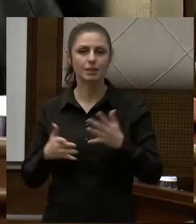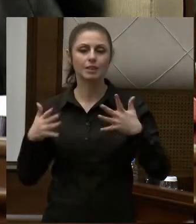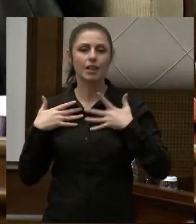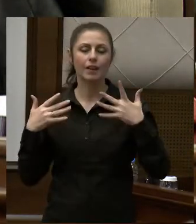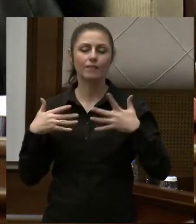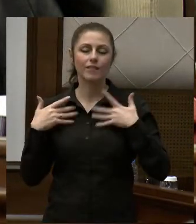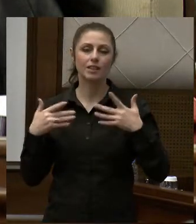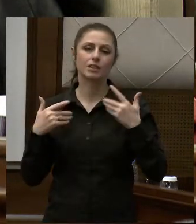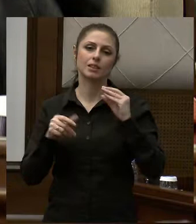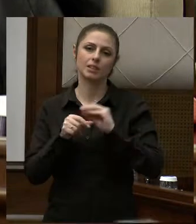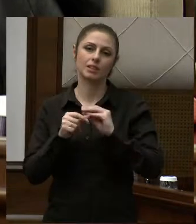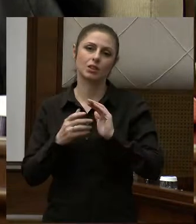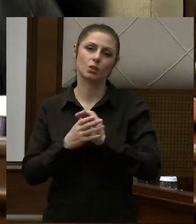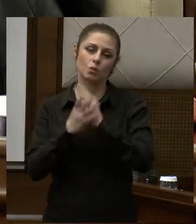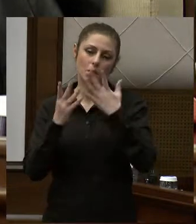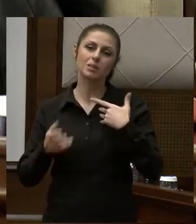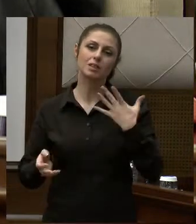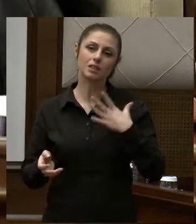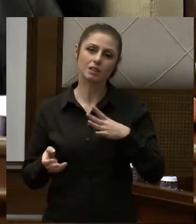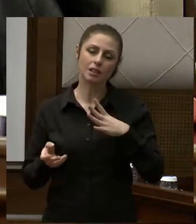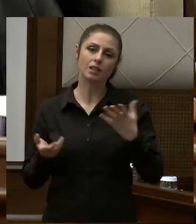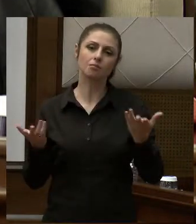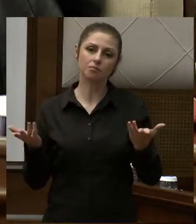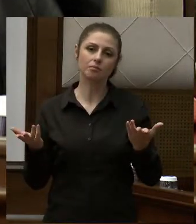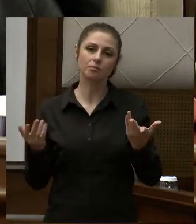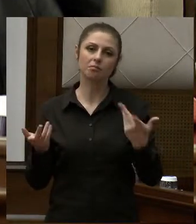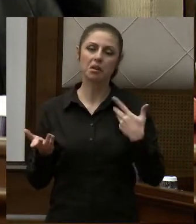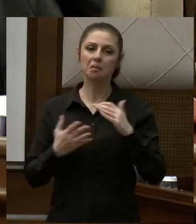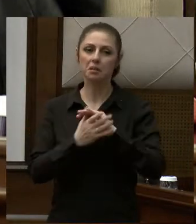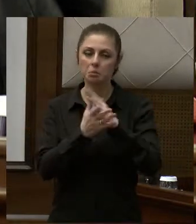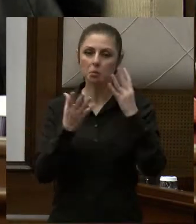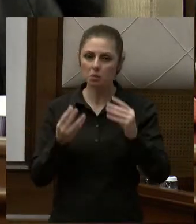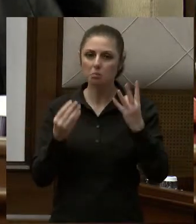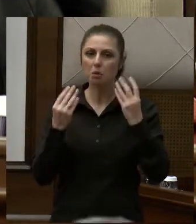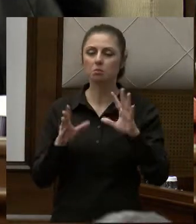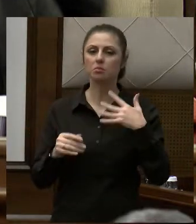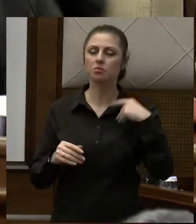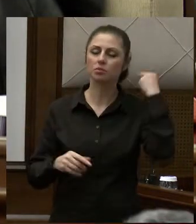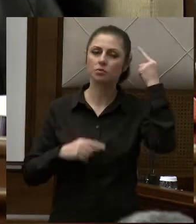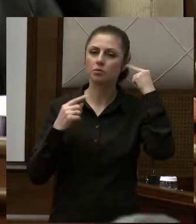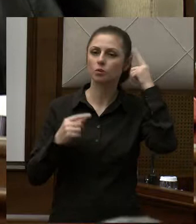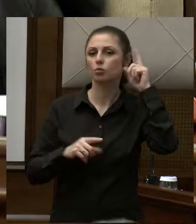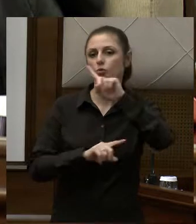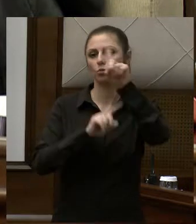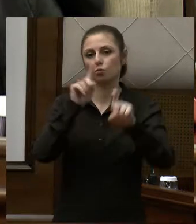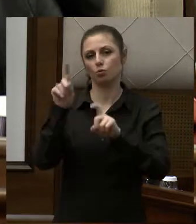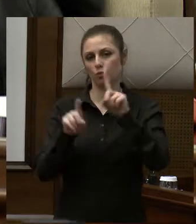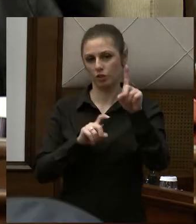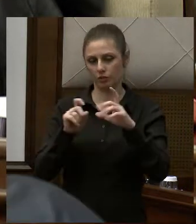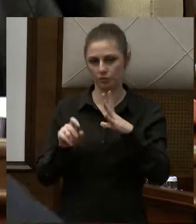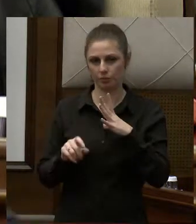sevinçle kutlanmasını arzu ederdim ama kutlamak gerekir mi, gerekmez mi? Kafamda bir sürü soru işaretleri